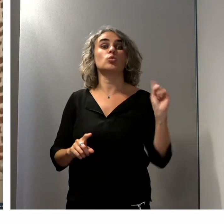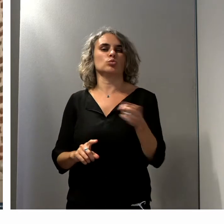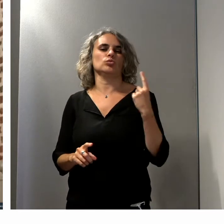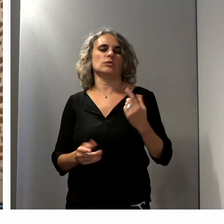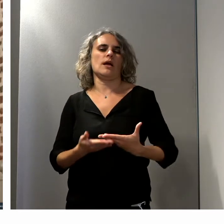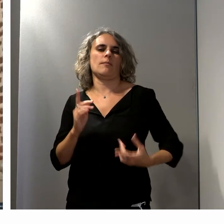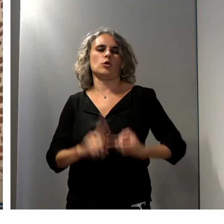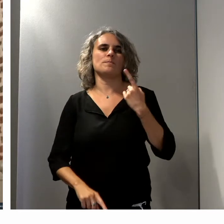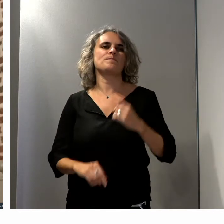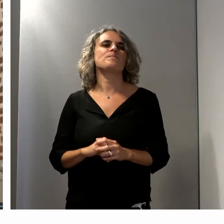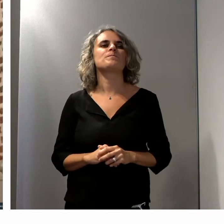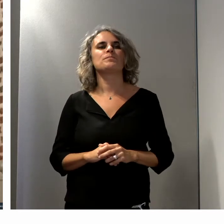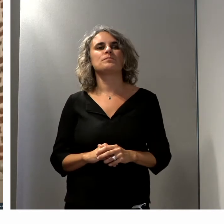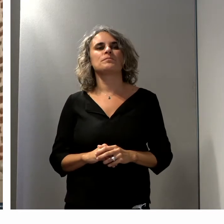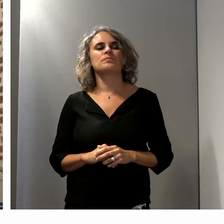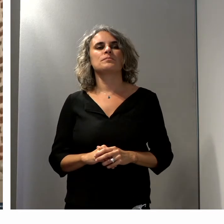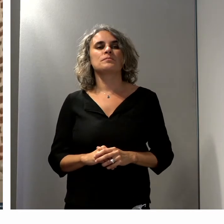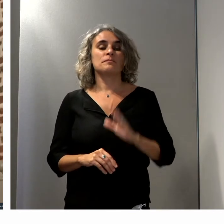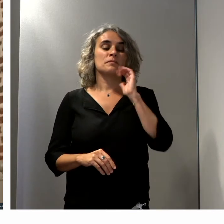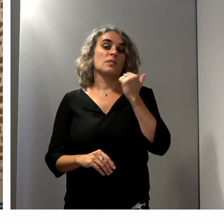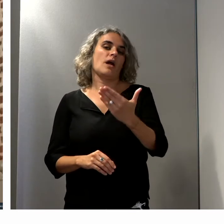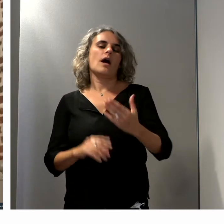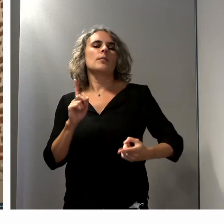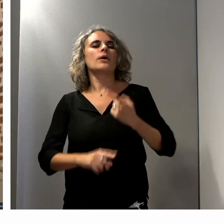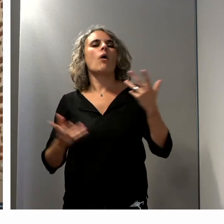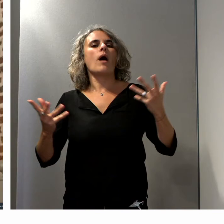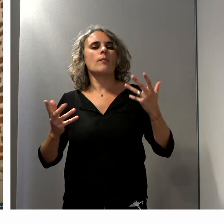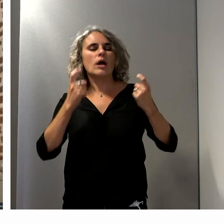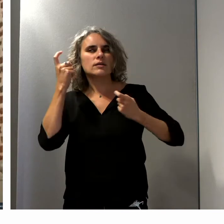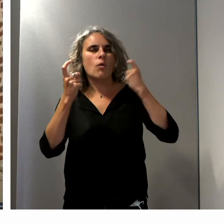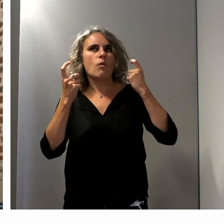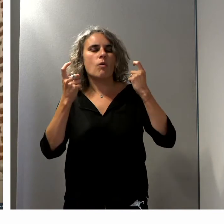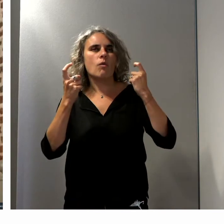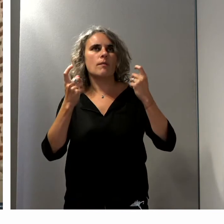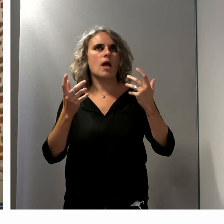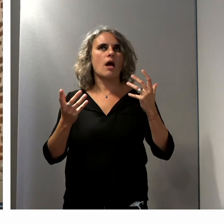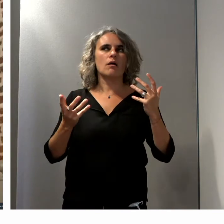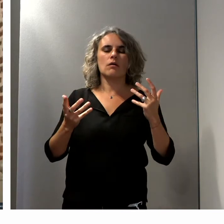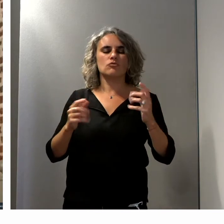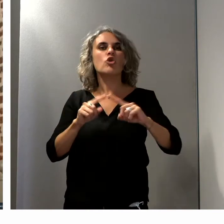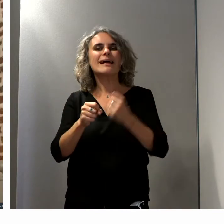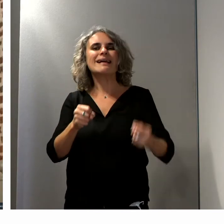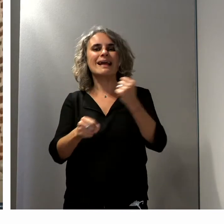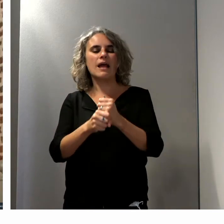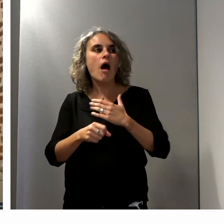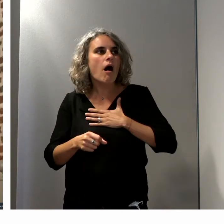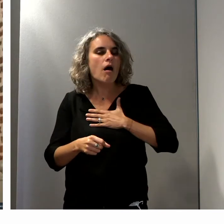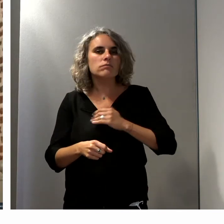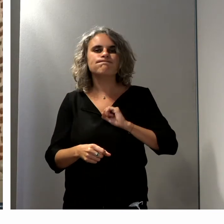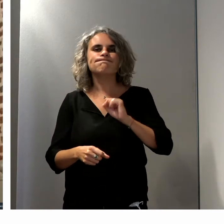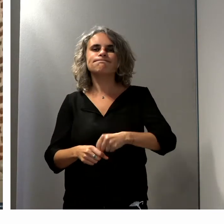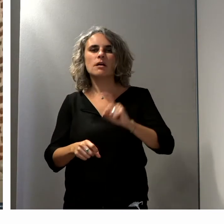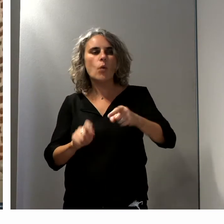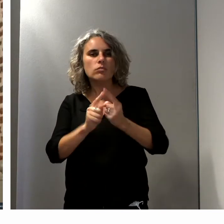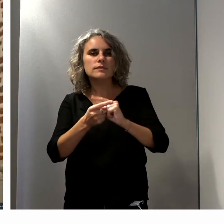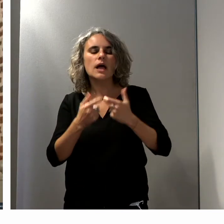du coup, c'est vraiment d'inverser la réflexion. On fait un produit et à la fin, on se demande comment le rendre accessible, ou on met une personne sur le chemin